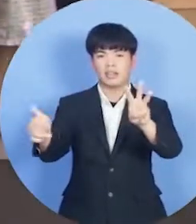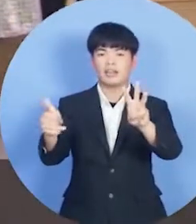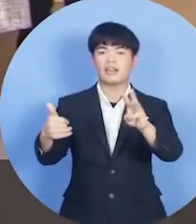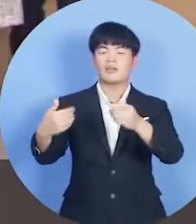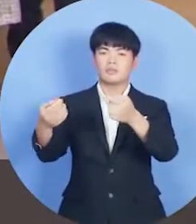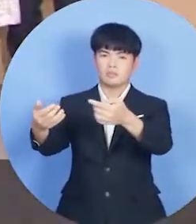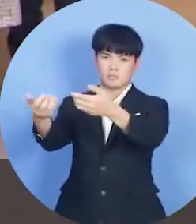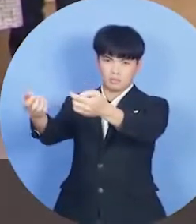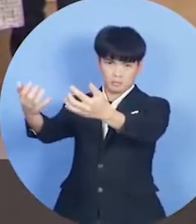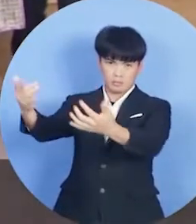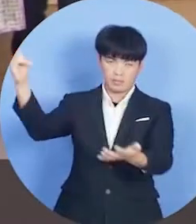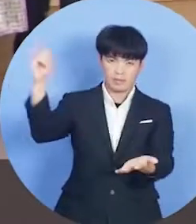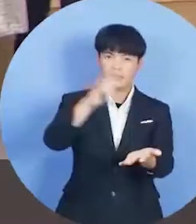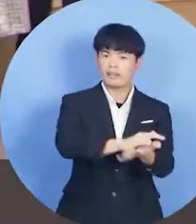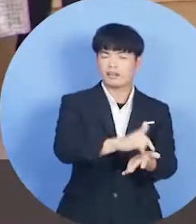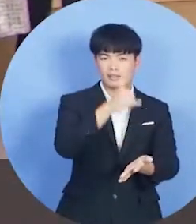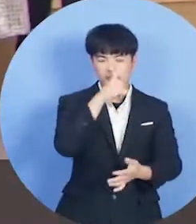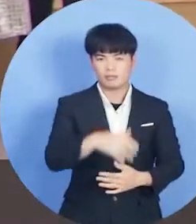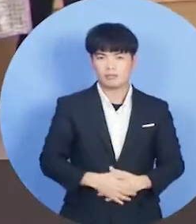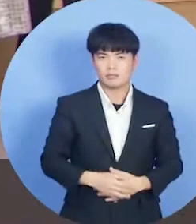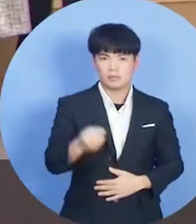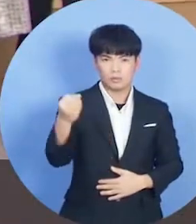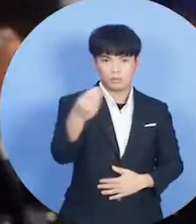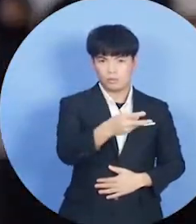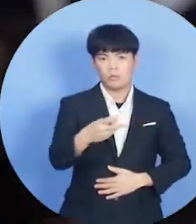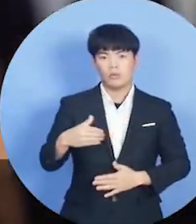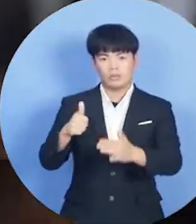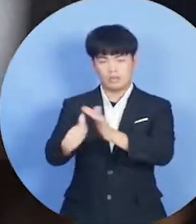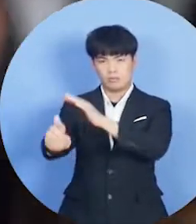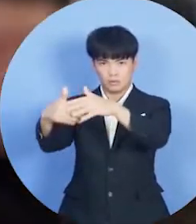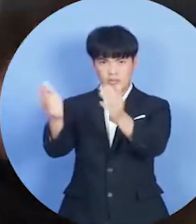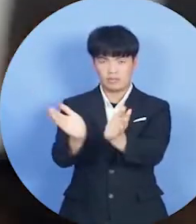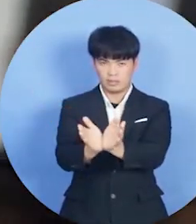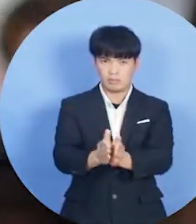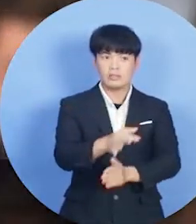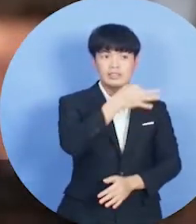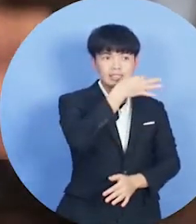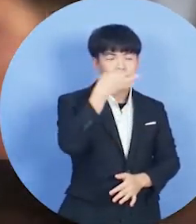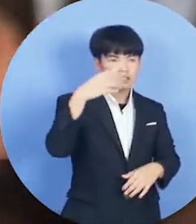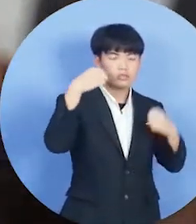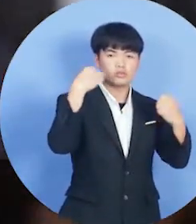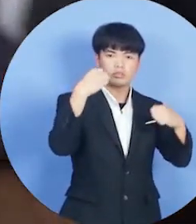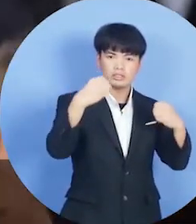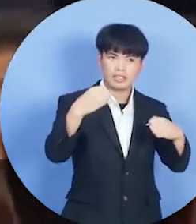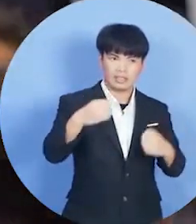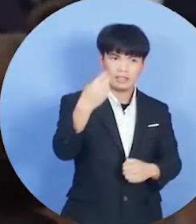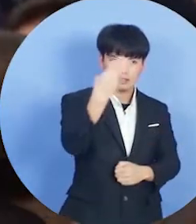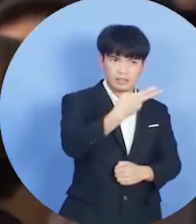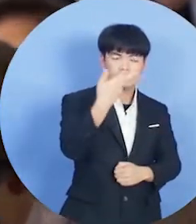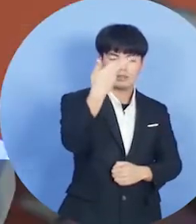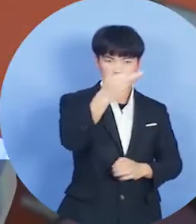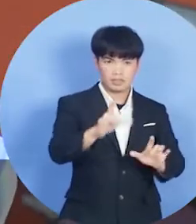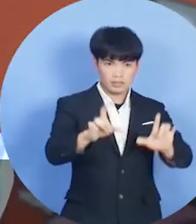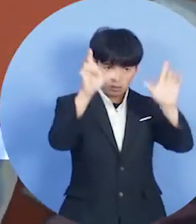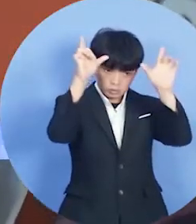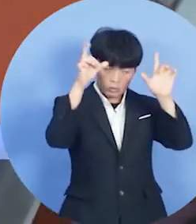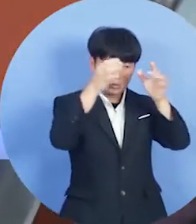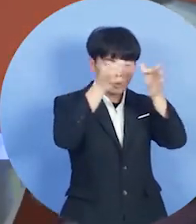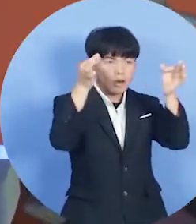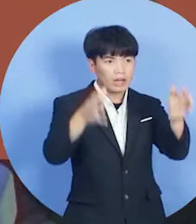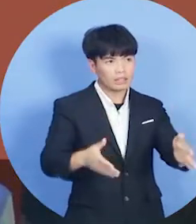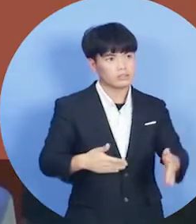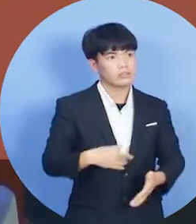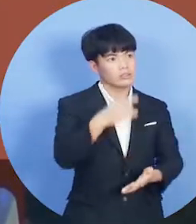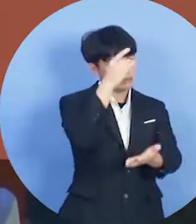구성된 23명의 대표단이 방한했습니다. 또한 프린스 조지스 카운티 대표단은 천안 흥타령 춤축제 2017